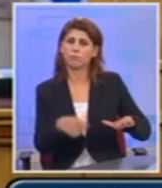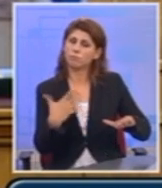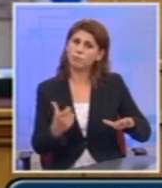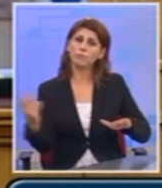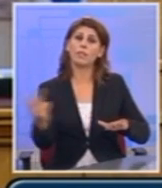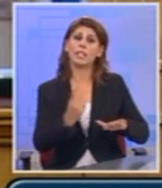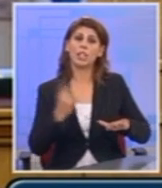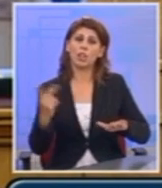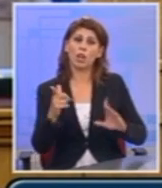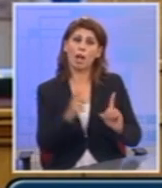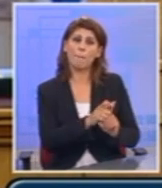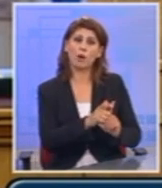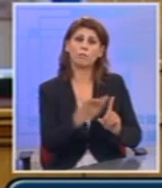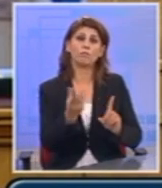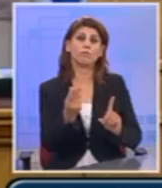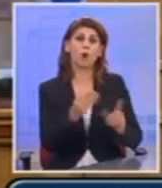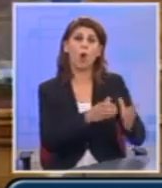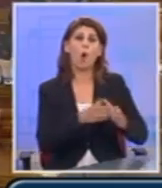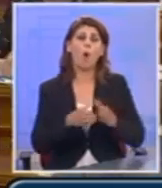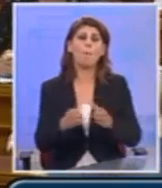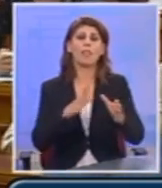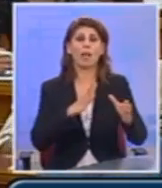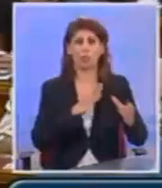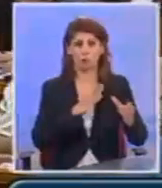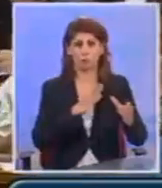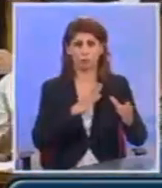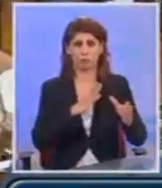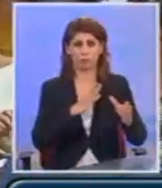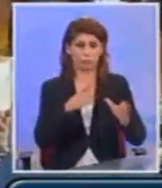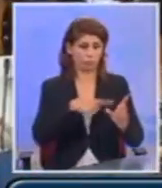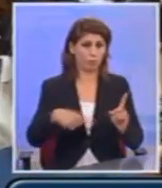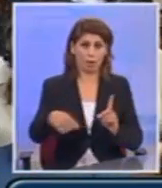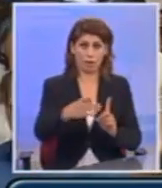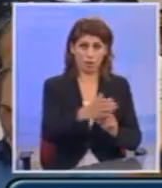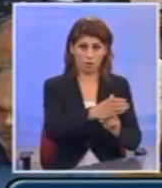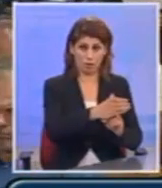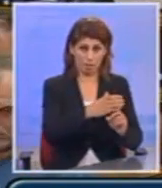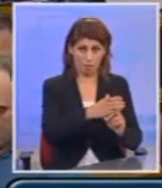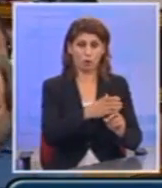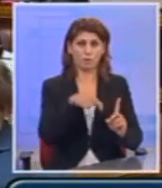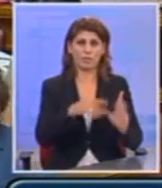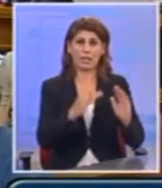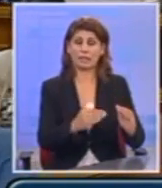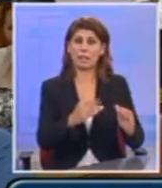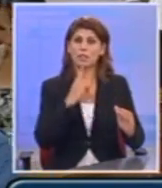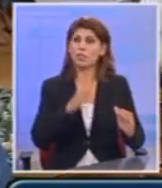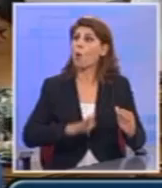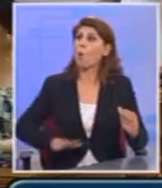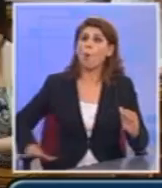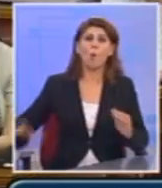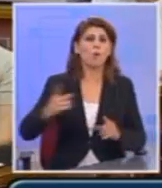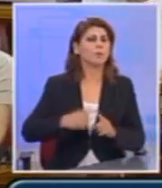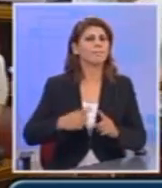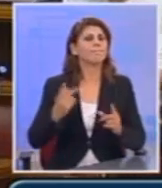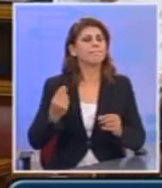κοινωνικά αποκλεισμένες διάφορες ομάδες αυτή η ε κατάσταση των πραγμάτων οφείλεται